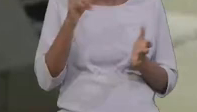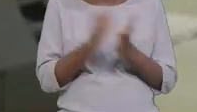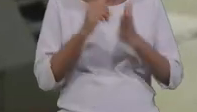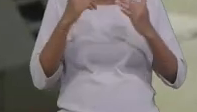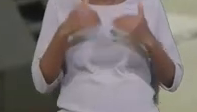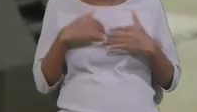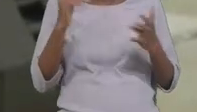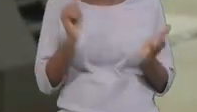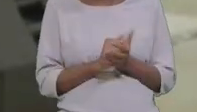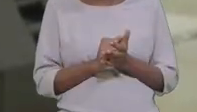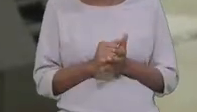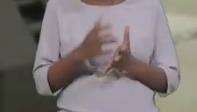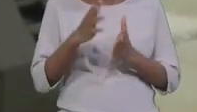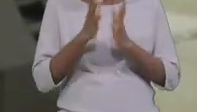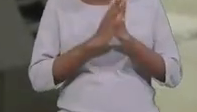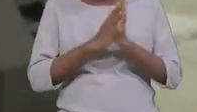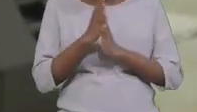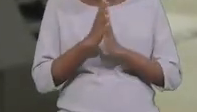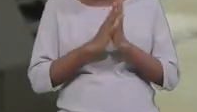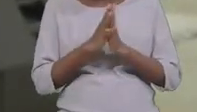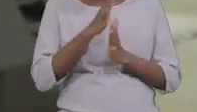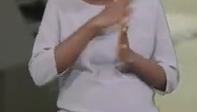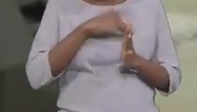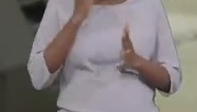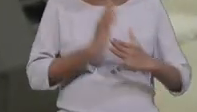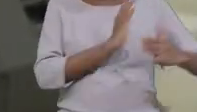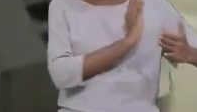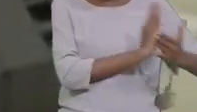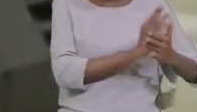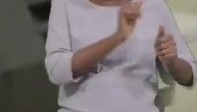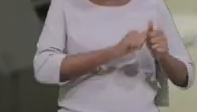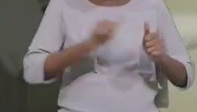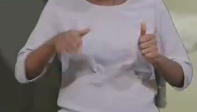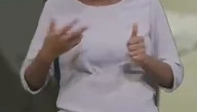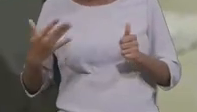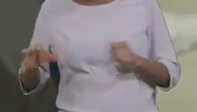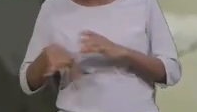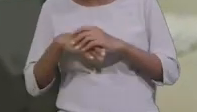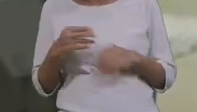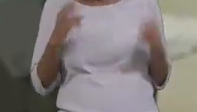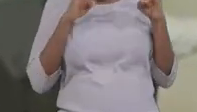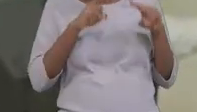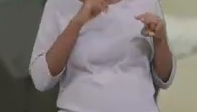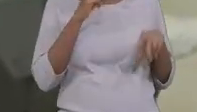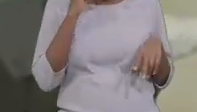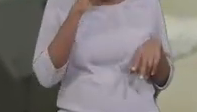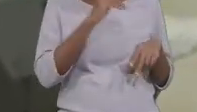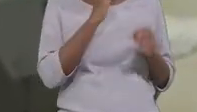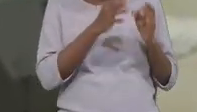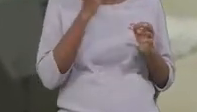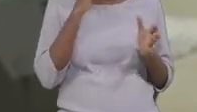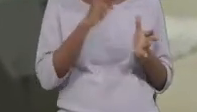quelqu'un qui a ce désir et qui bloque toute autre chose,